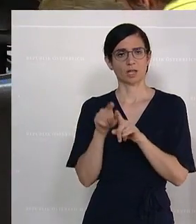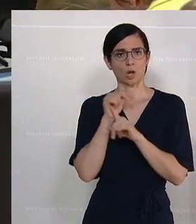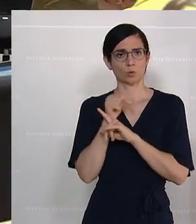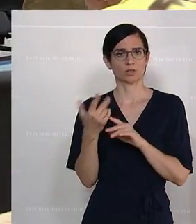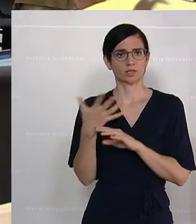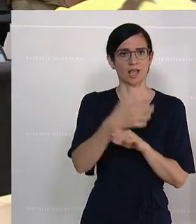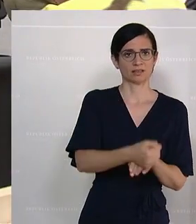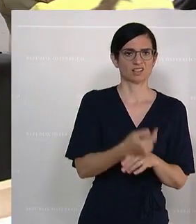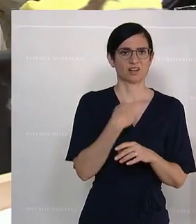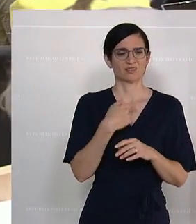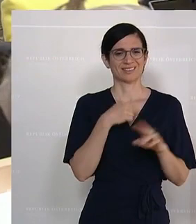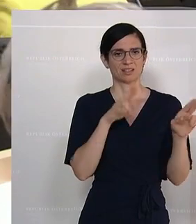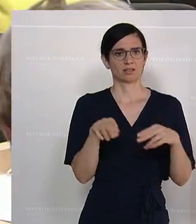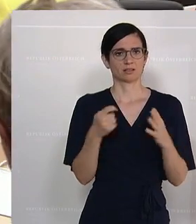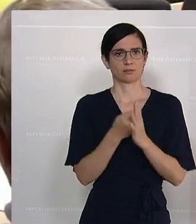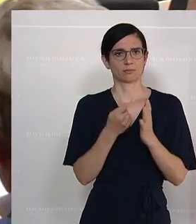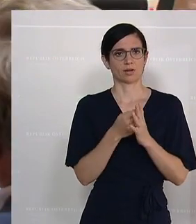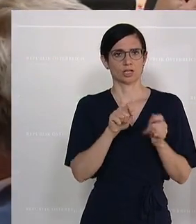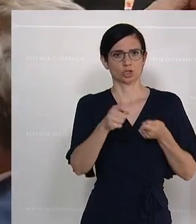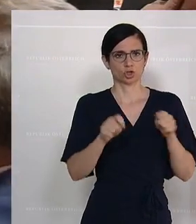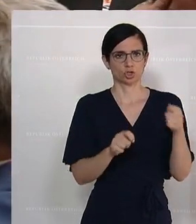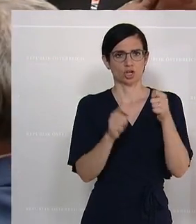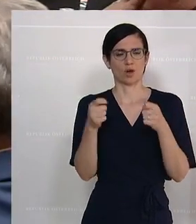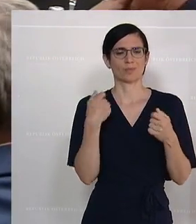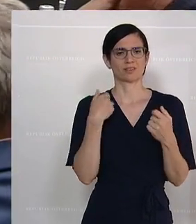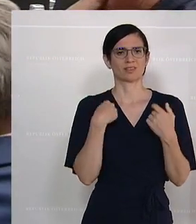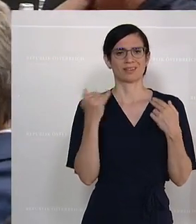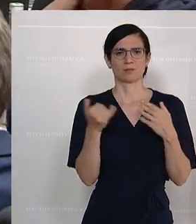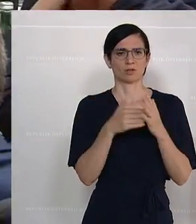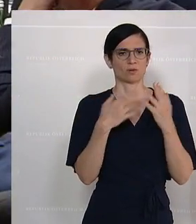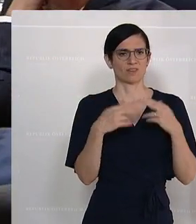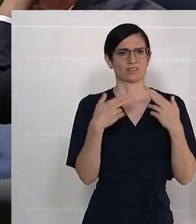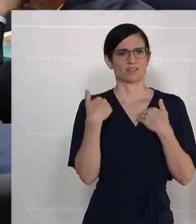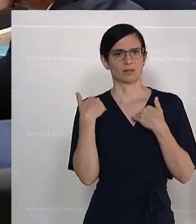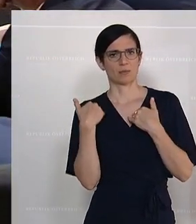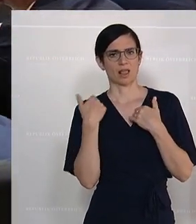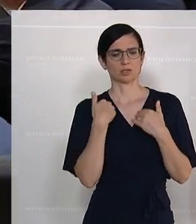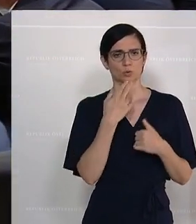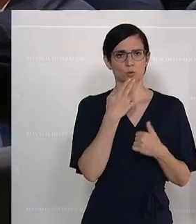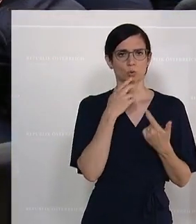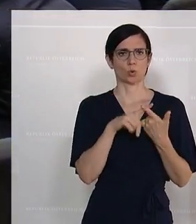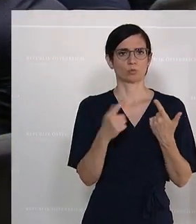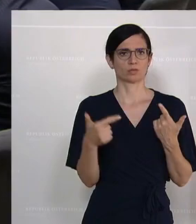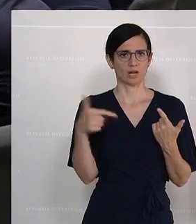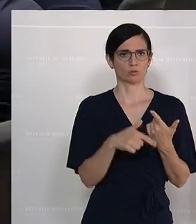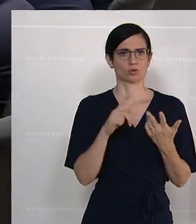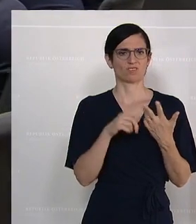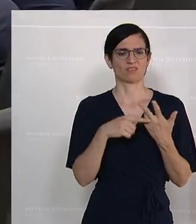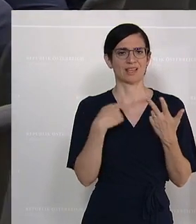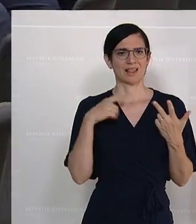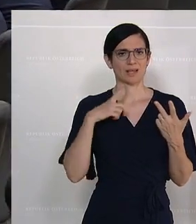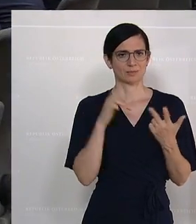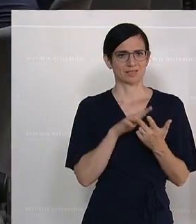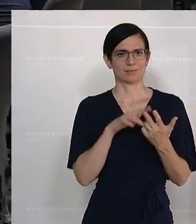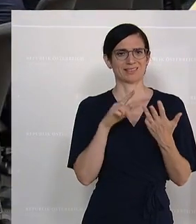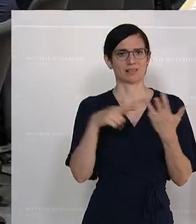richtigen preistreiber die auch noch immer mehr die leute belasten werden und das hat man das strom das ist der treibstoff das in die lebensmittel sind die heizkosten und doch